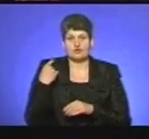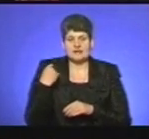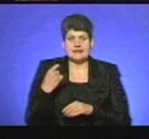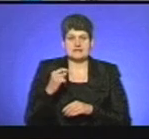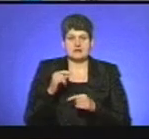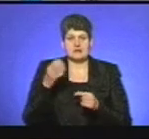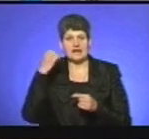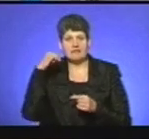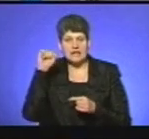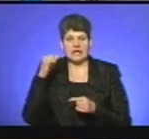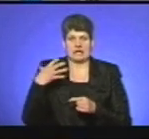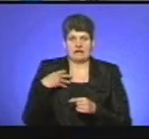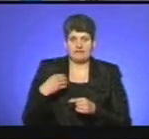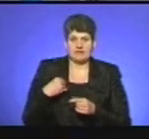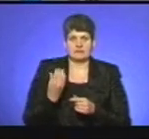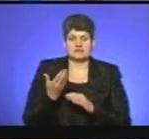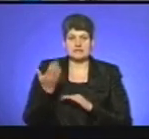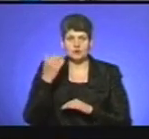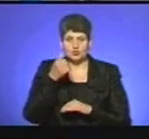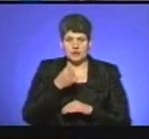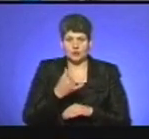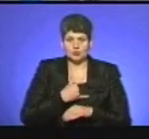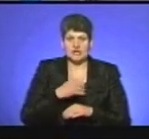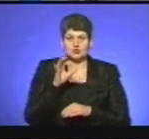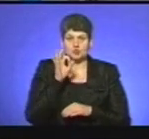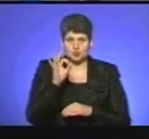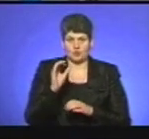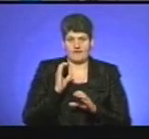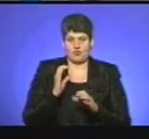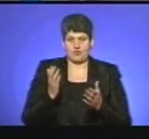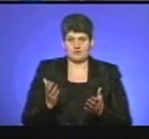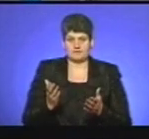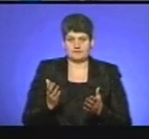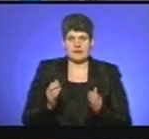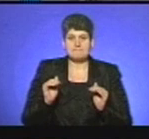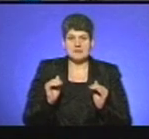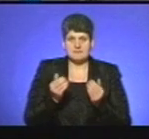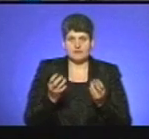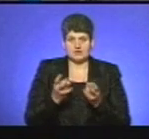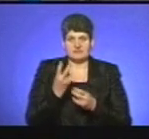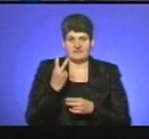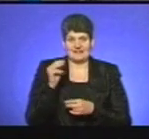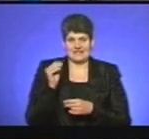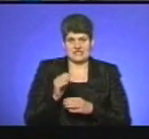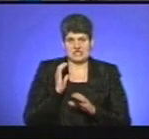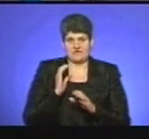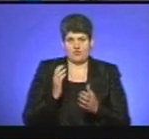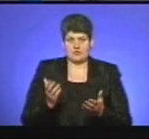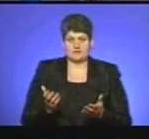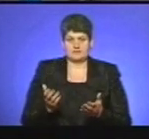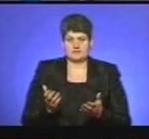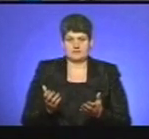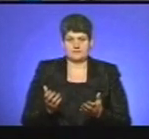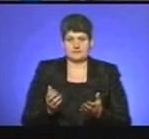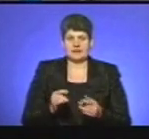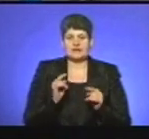Львів. За минулий рік у нас 0 вагонів, при мінімальній потребі 2000 вагонів. Для